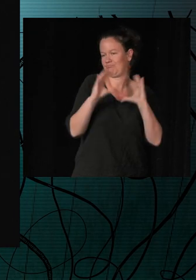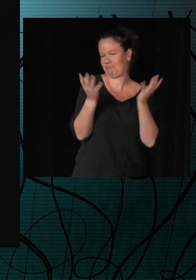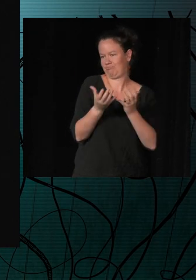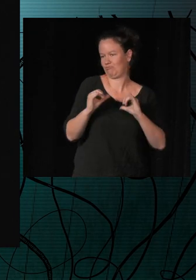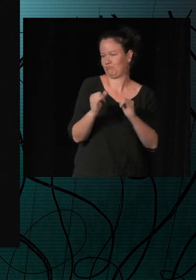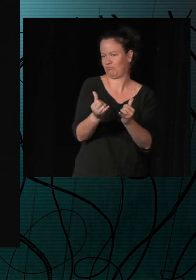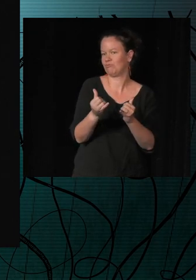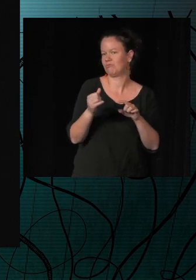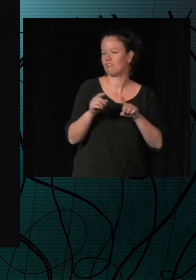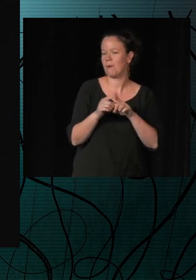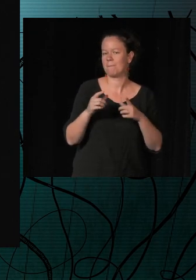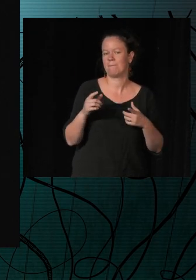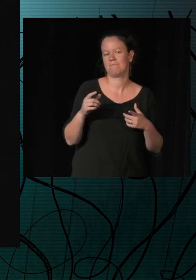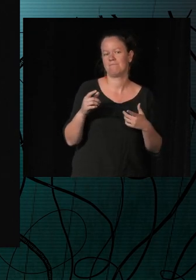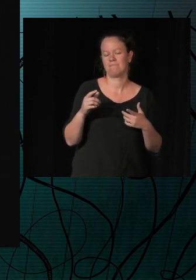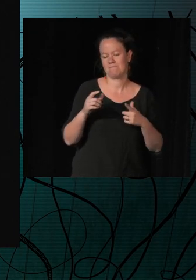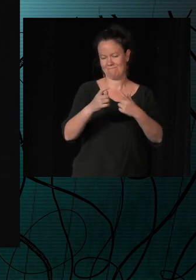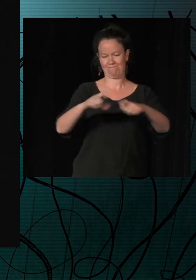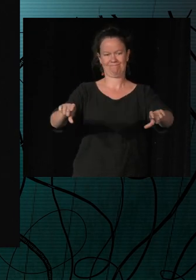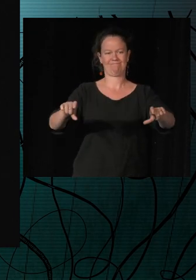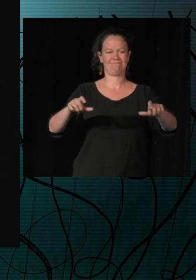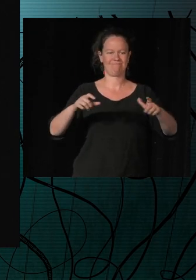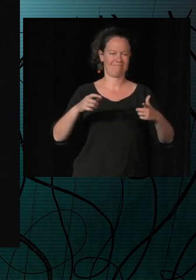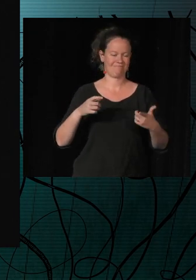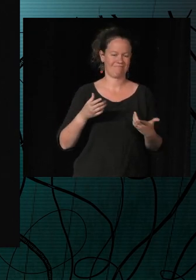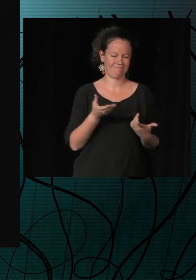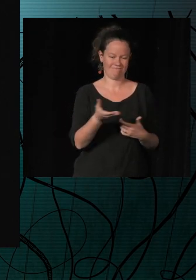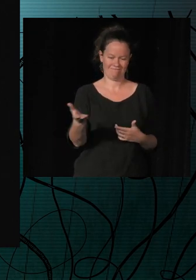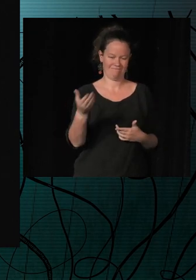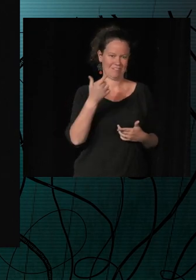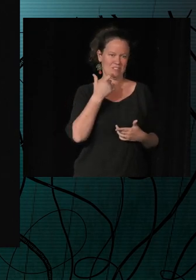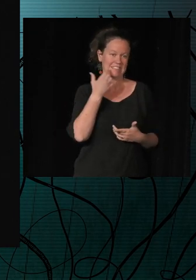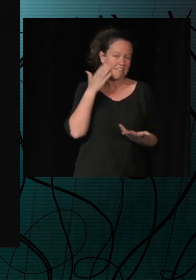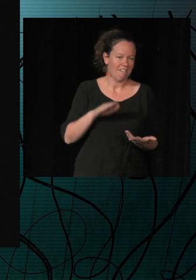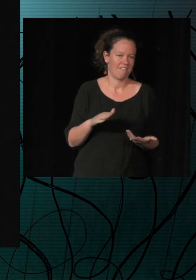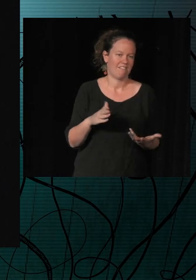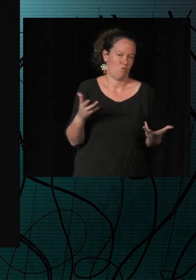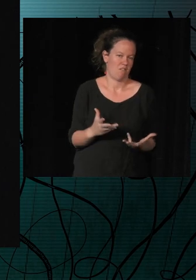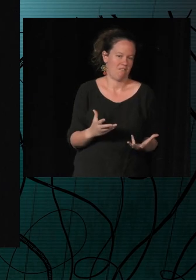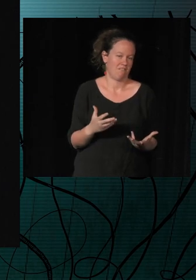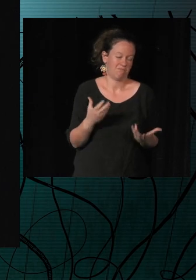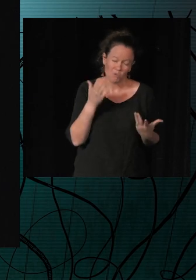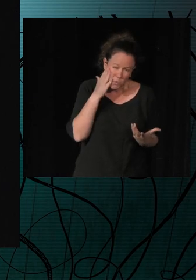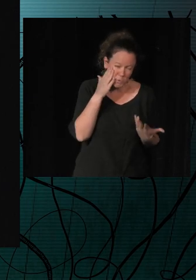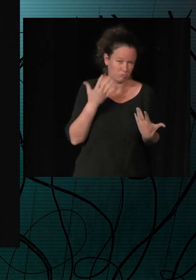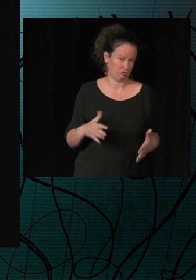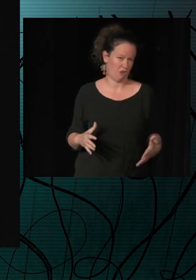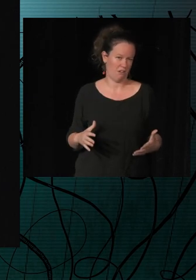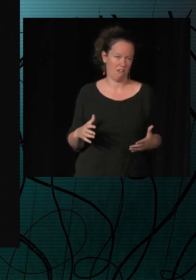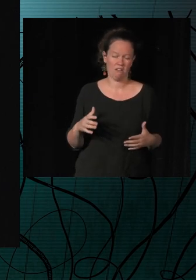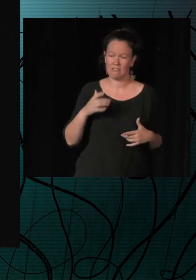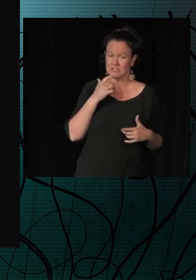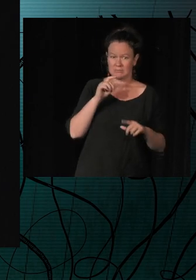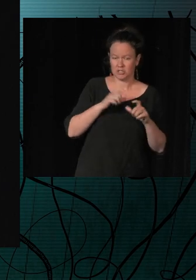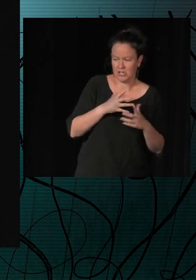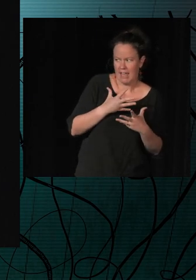qui les précède qui ben soit attire des gens et je sais pas si c'est forcément toujours pour des bonnes raisons soit